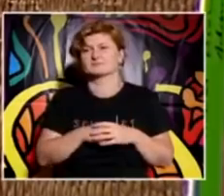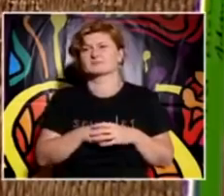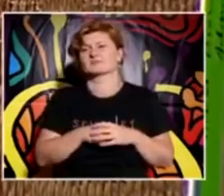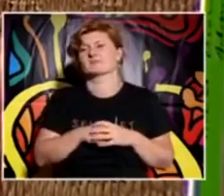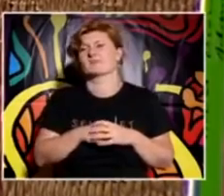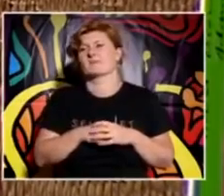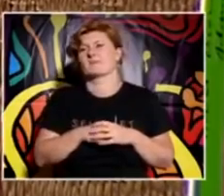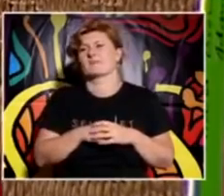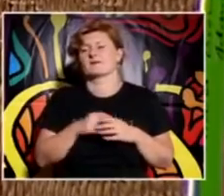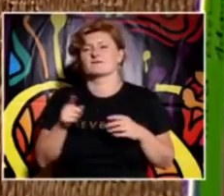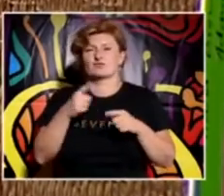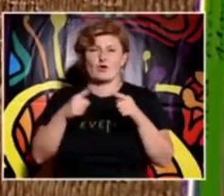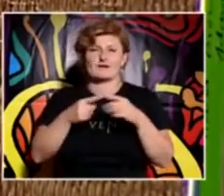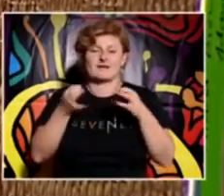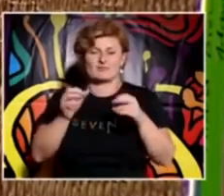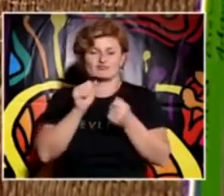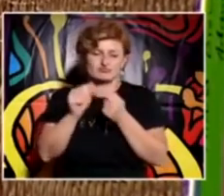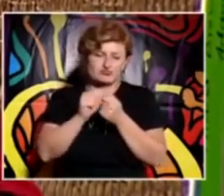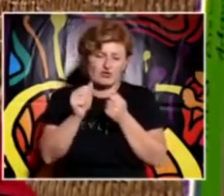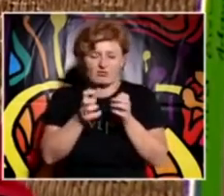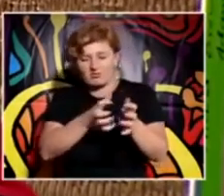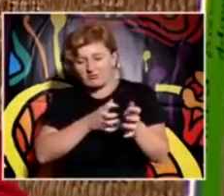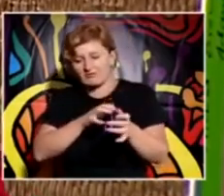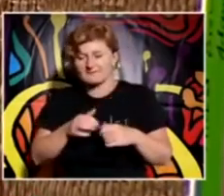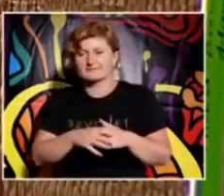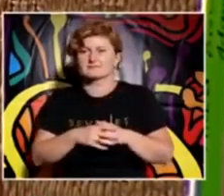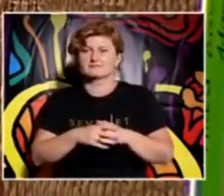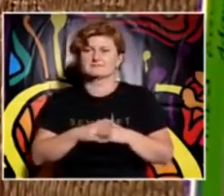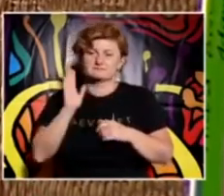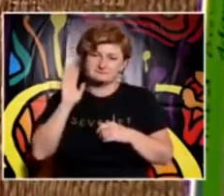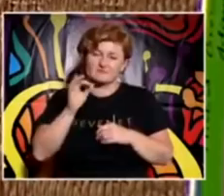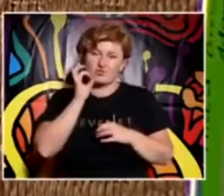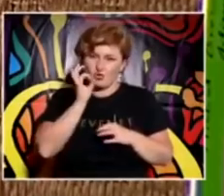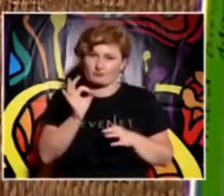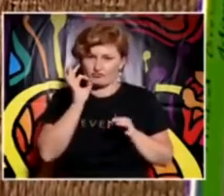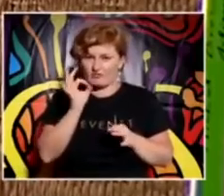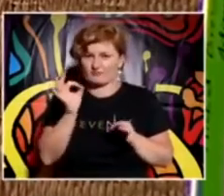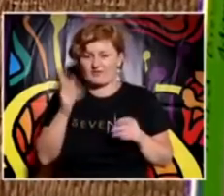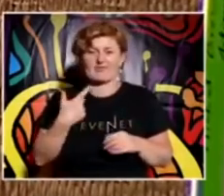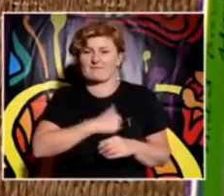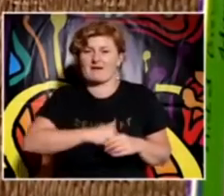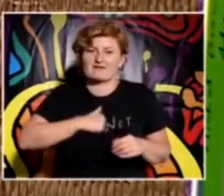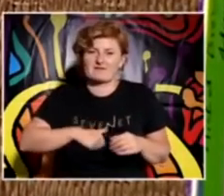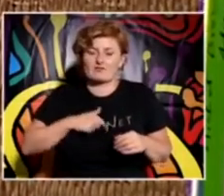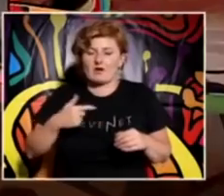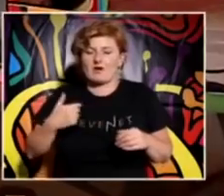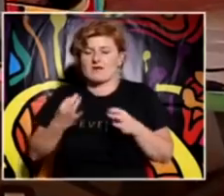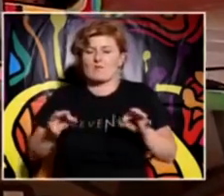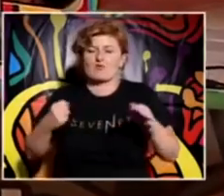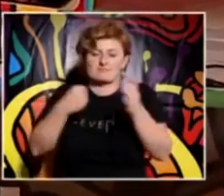samochody. One były trochę porozbijane, trochę tam gdzieś przedrapane, ale to było dobrze. To przynajmniej się nie martwiłam, że ten samochód